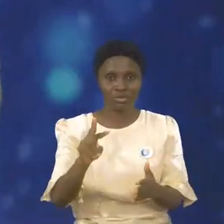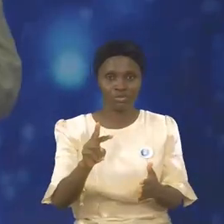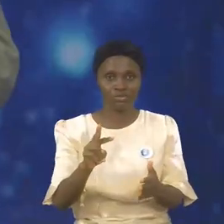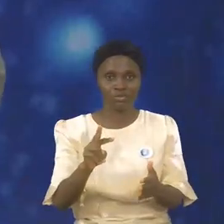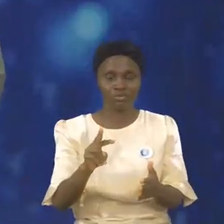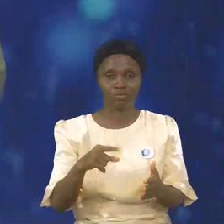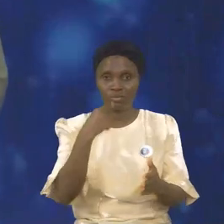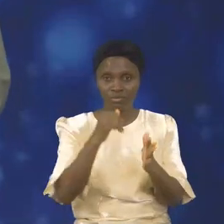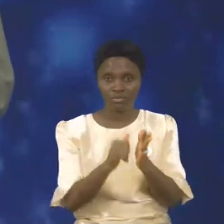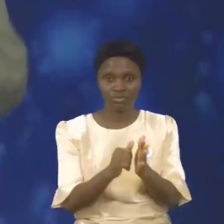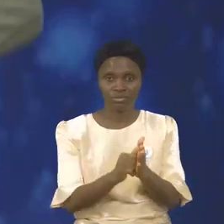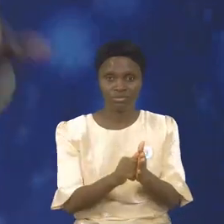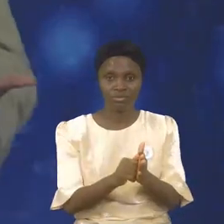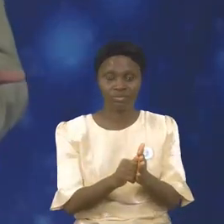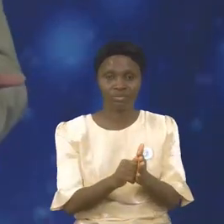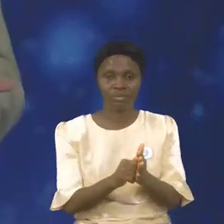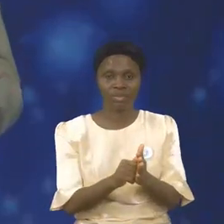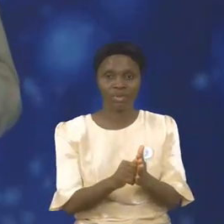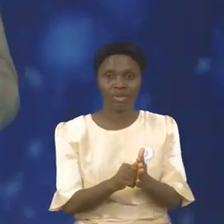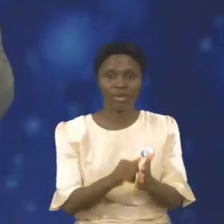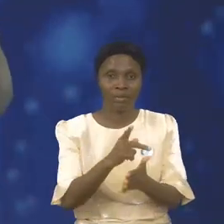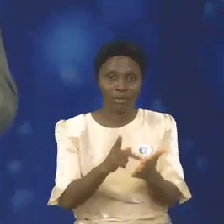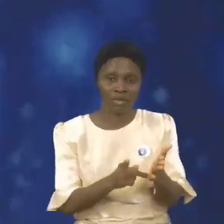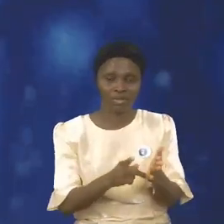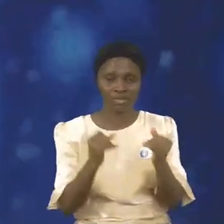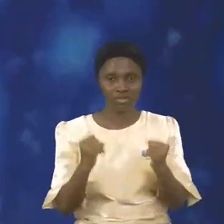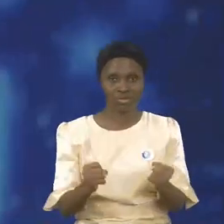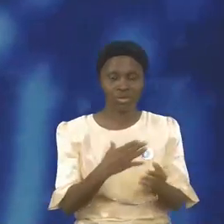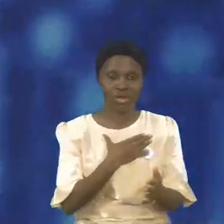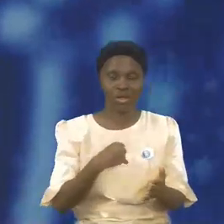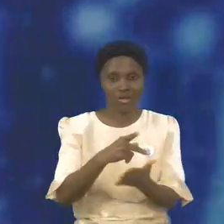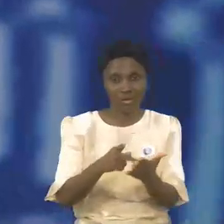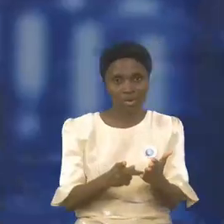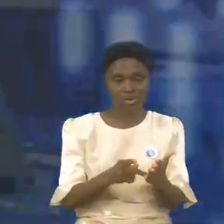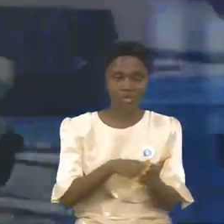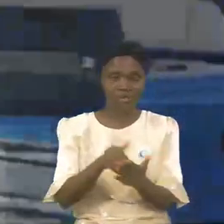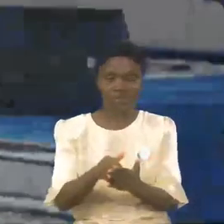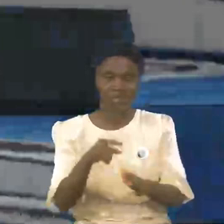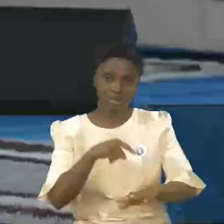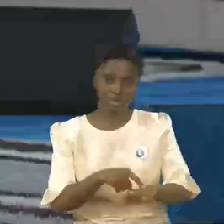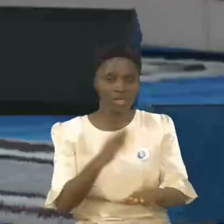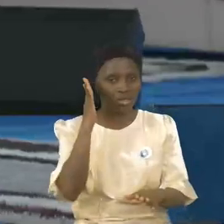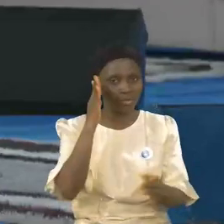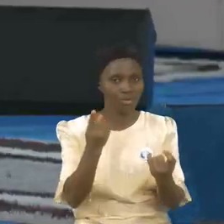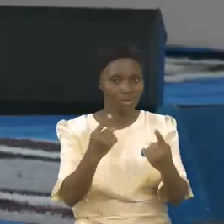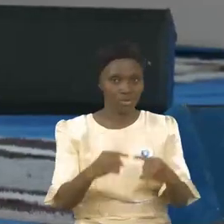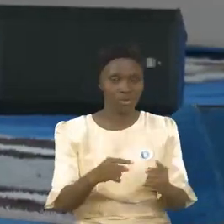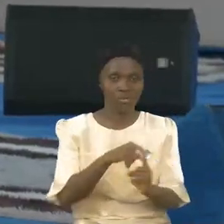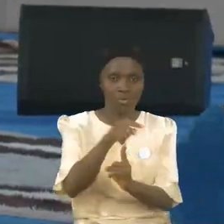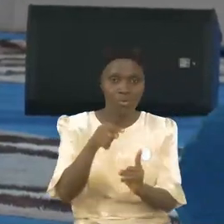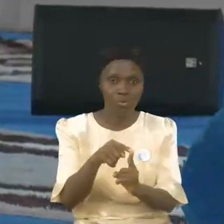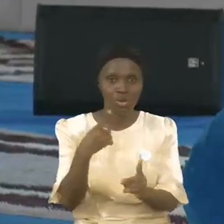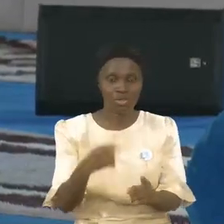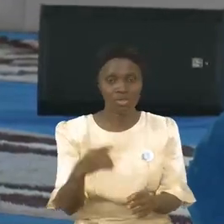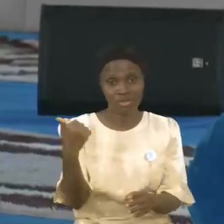et on a dit que c'est le fait mélanger à de l'argile une